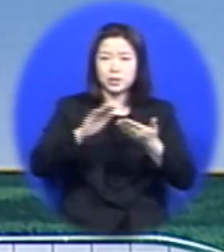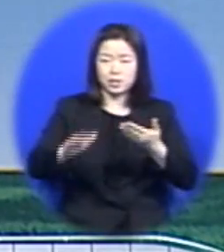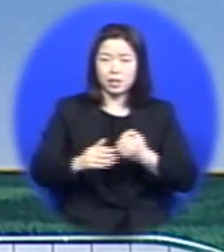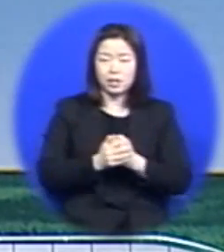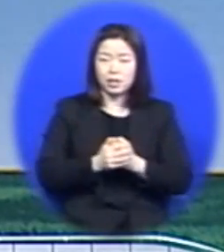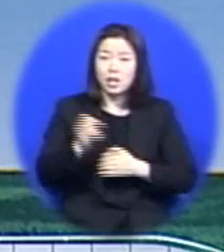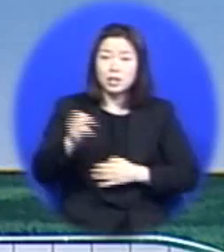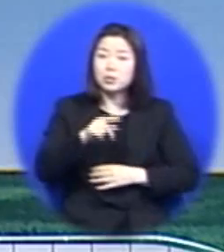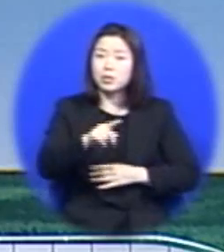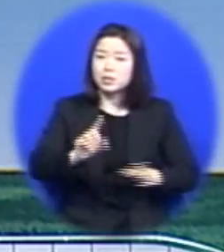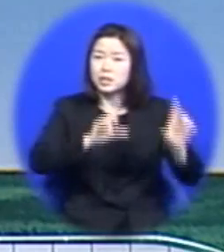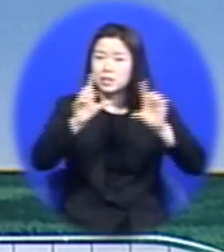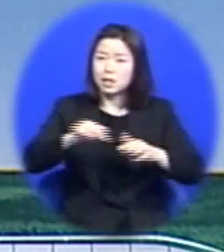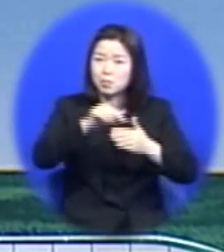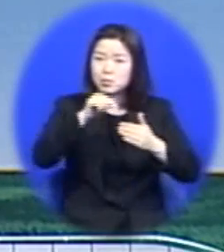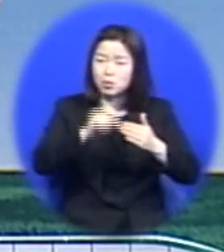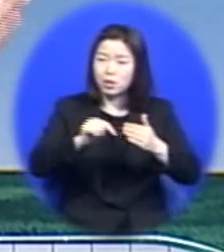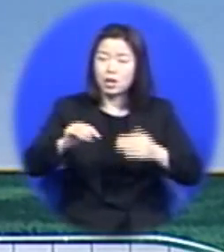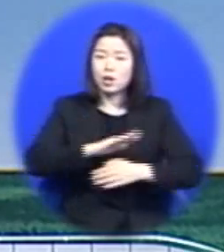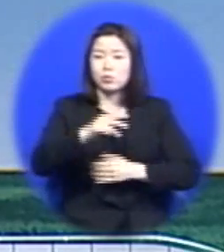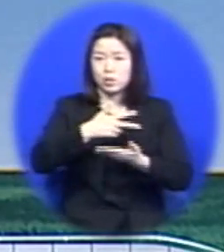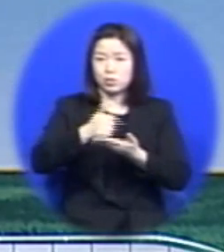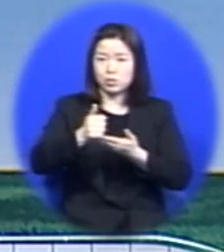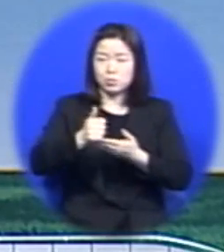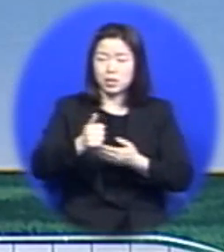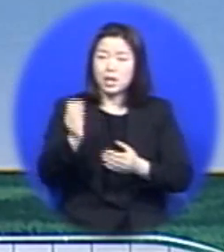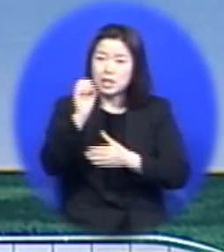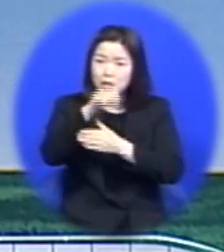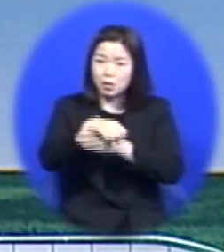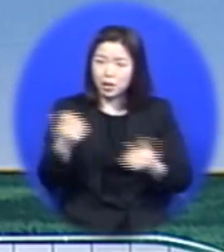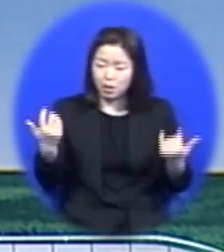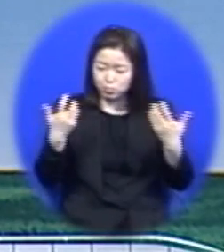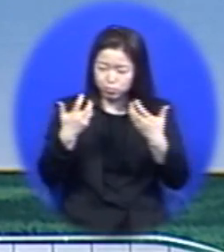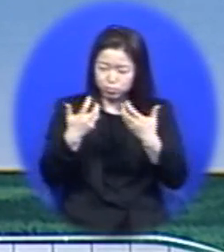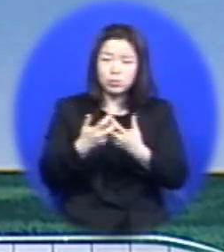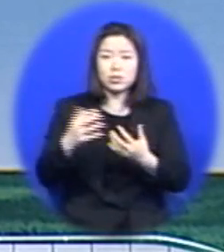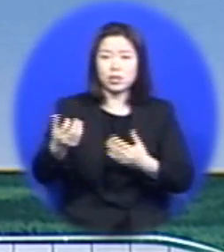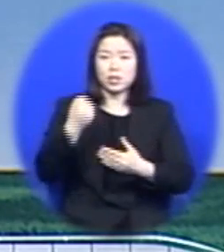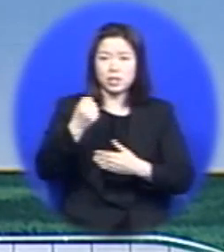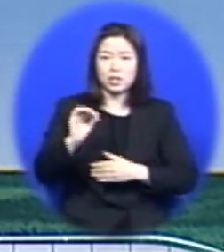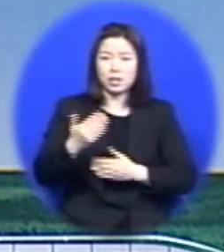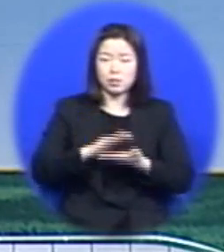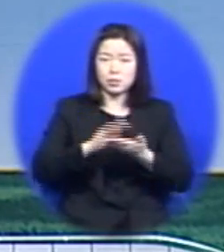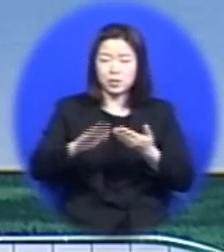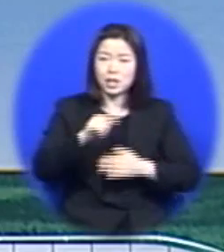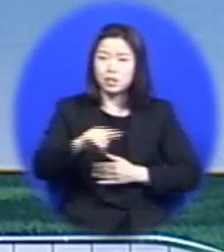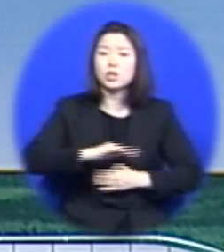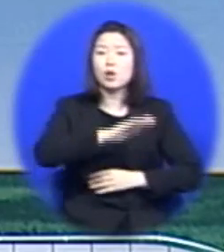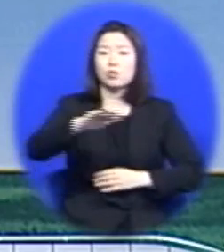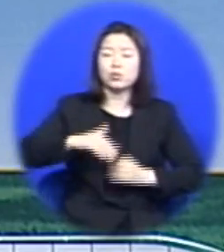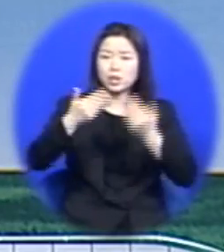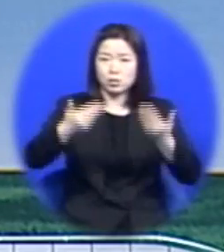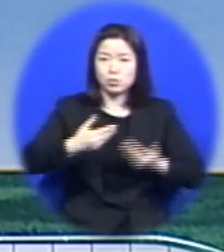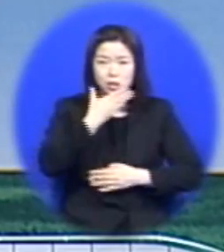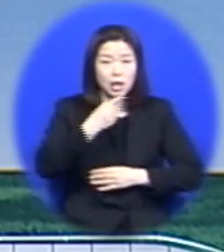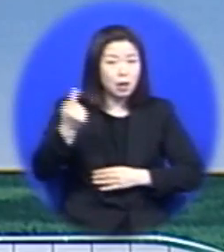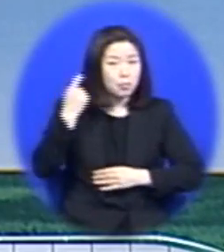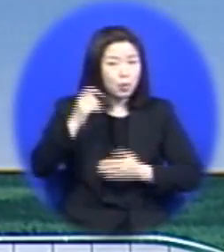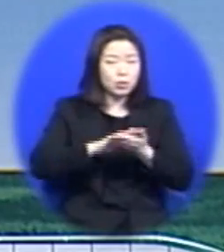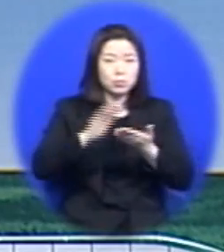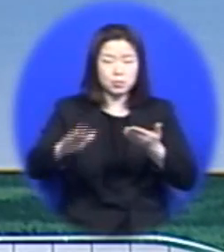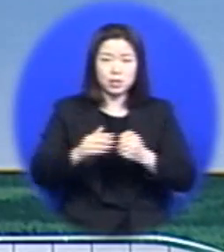그리고 그 삶 속에 우리 주님의 열매가 풍성하게 맺어집니다. 이것이 우리에게 주어진 복음입니다.